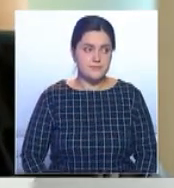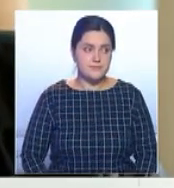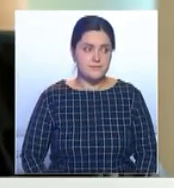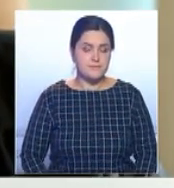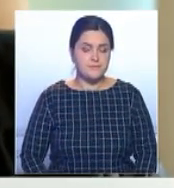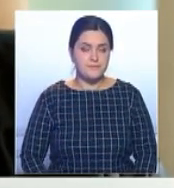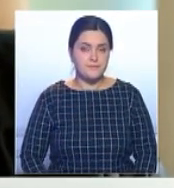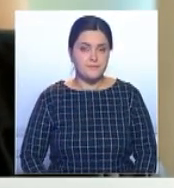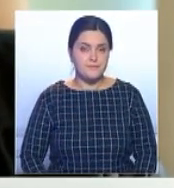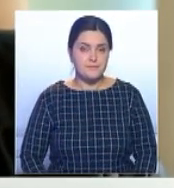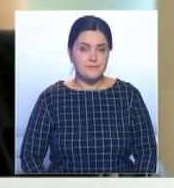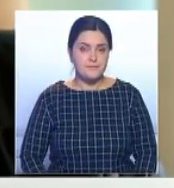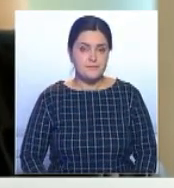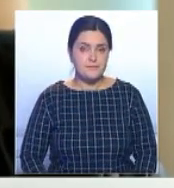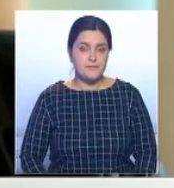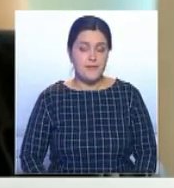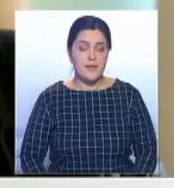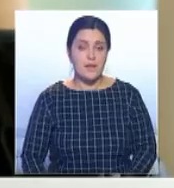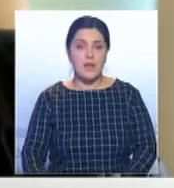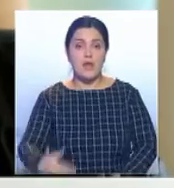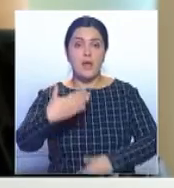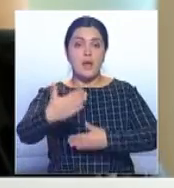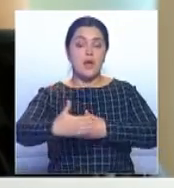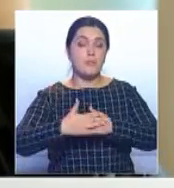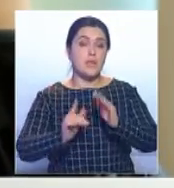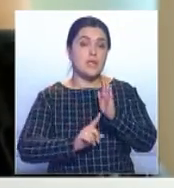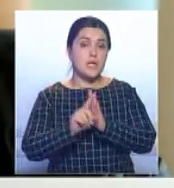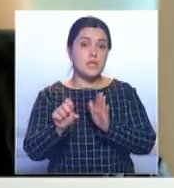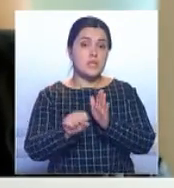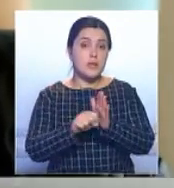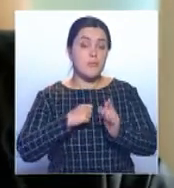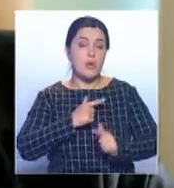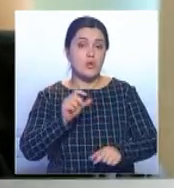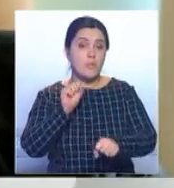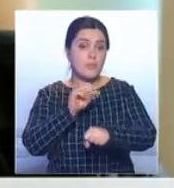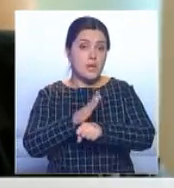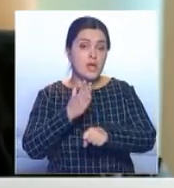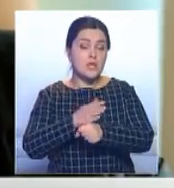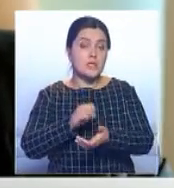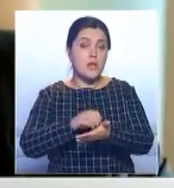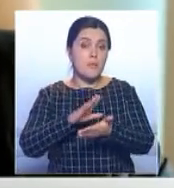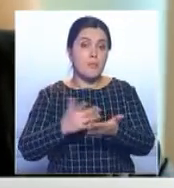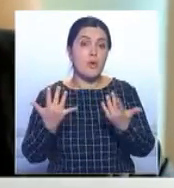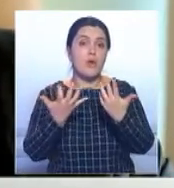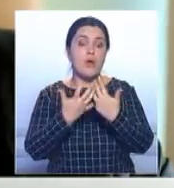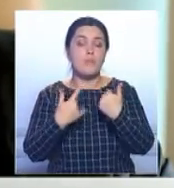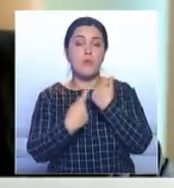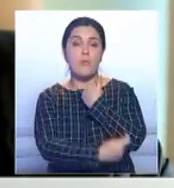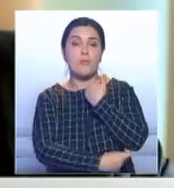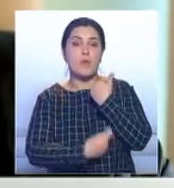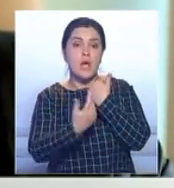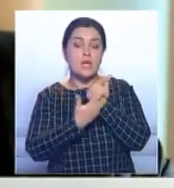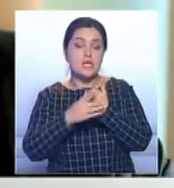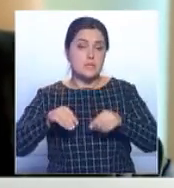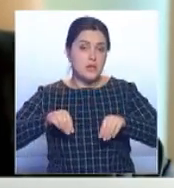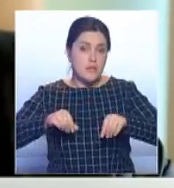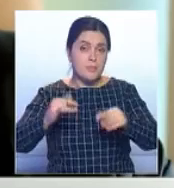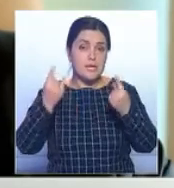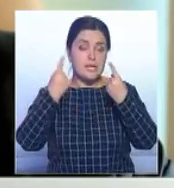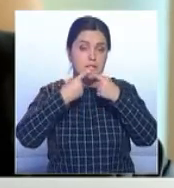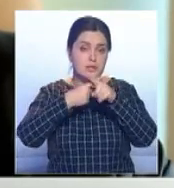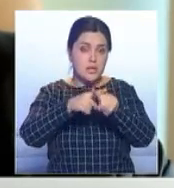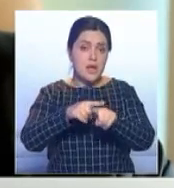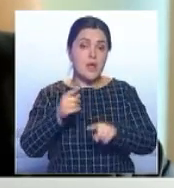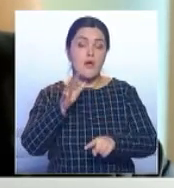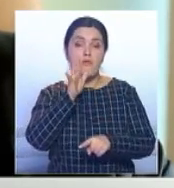наказ. Накануне сезона мы с подрядчиками готовим приказ, где определяем необходимое количество материала для посыпания, техники для эксплуатации в